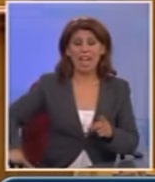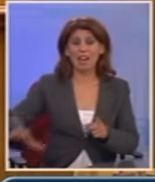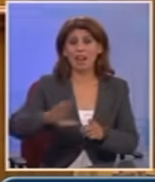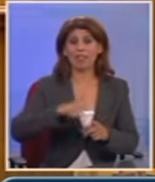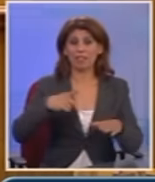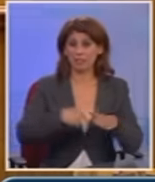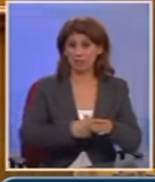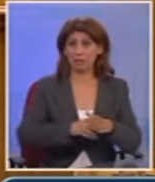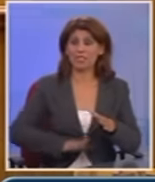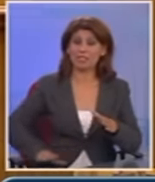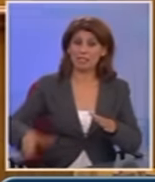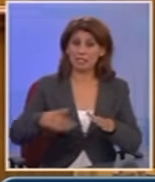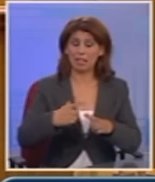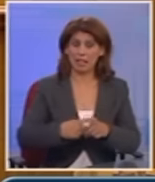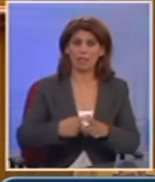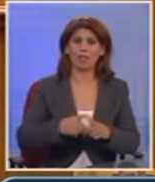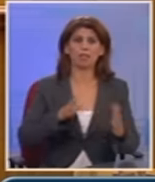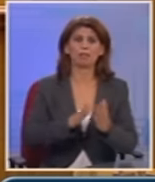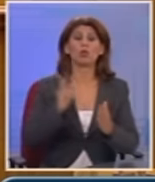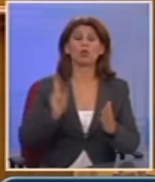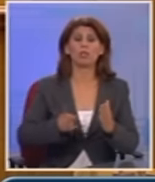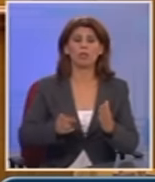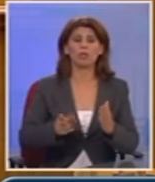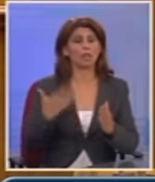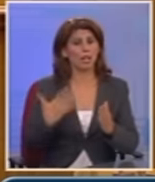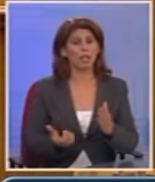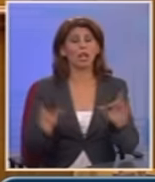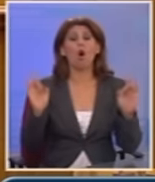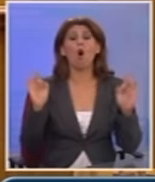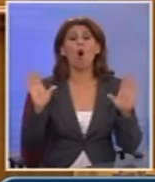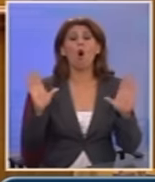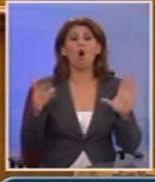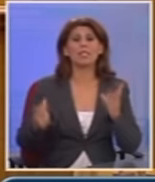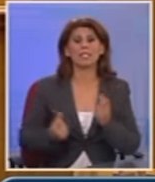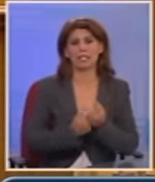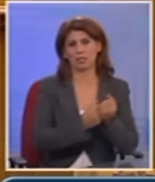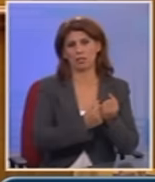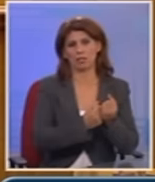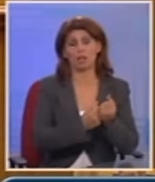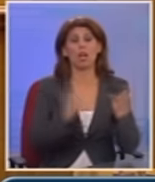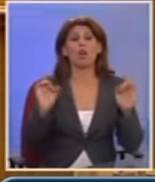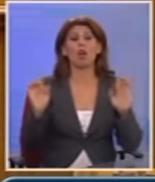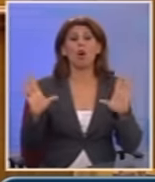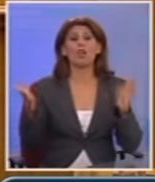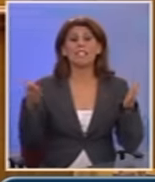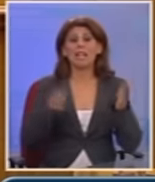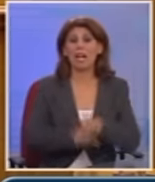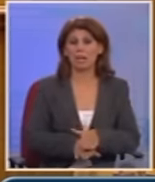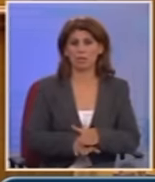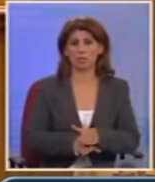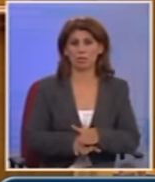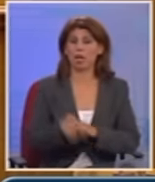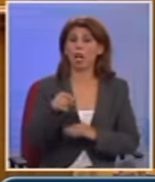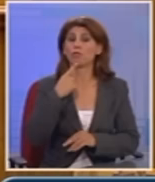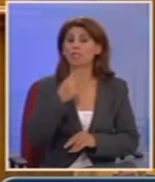ελληνικές τράπεζες αντιμετωπίζουν τον κίνδυνο να μείνουν χωρίς στήριξη, χωρίς κάλυψη.